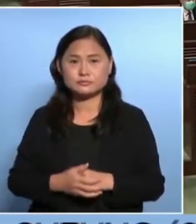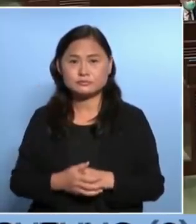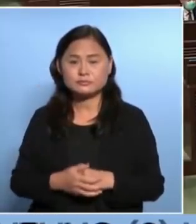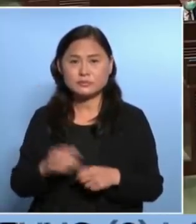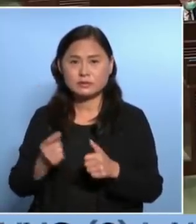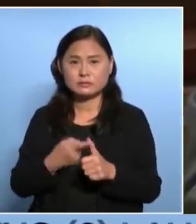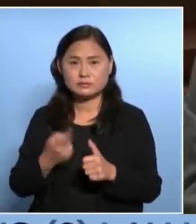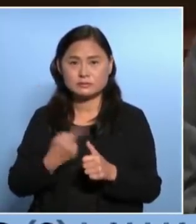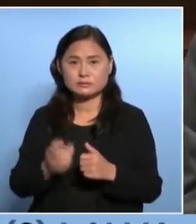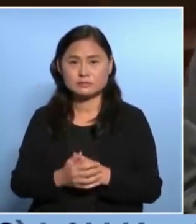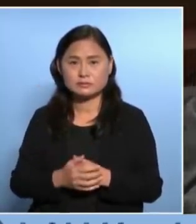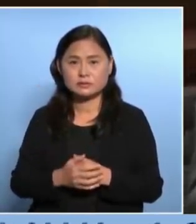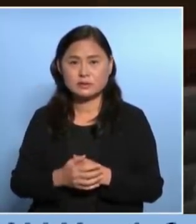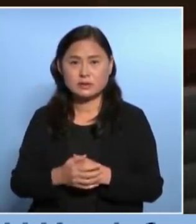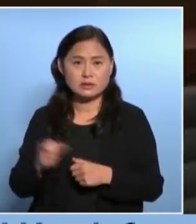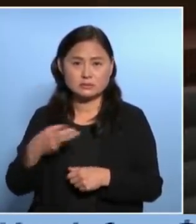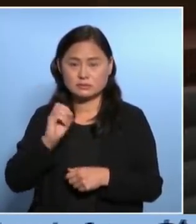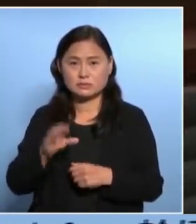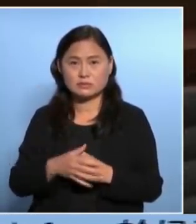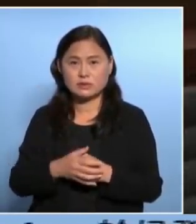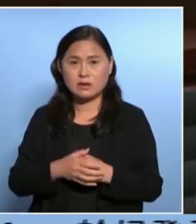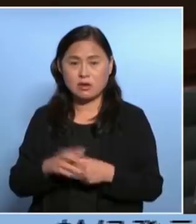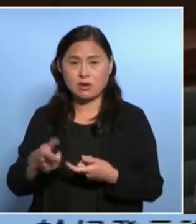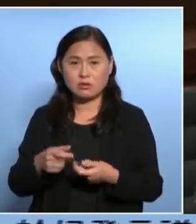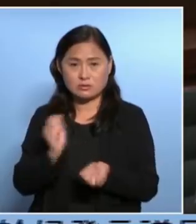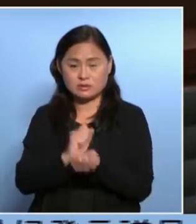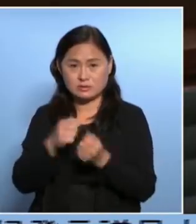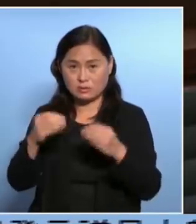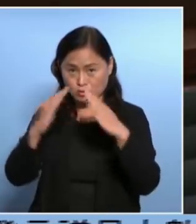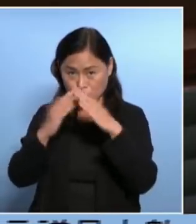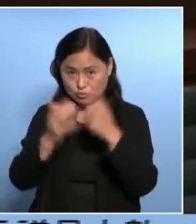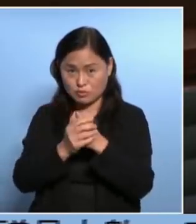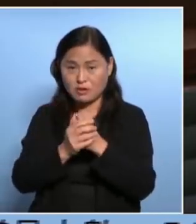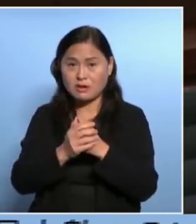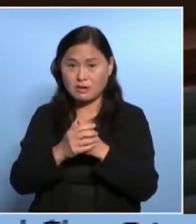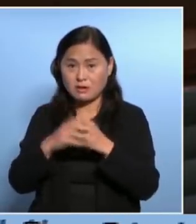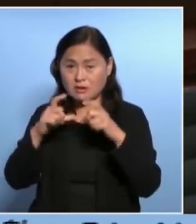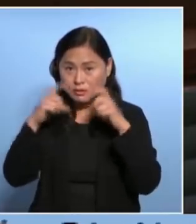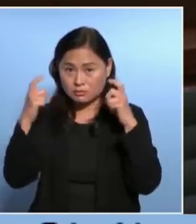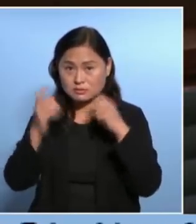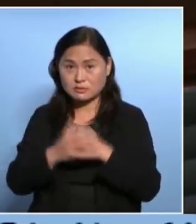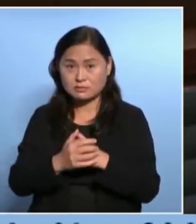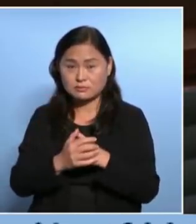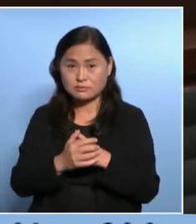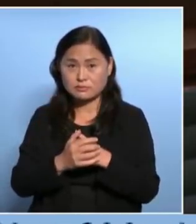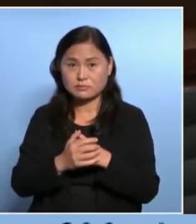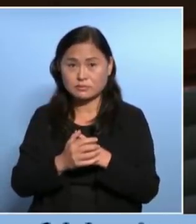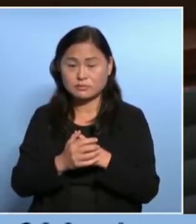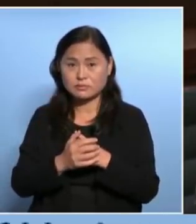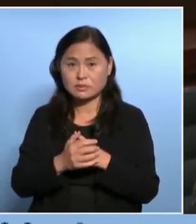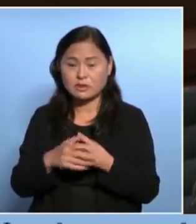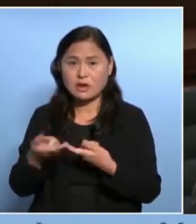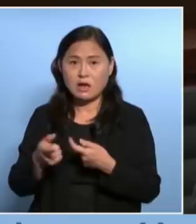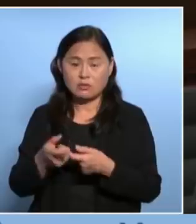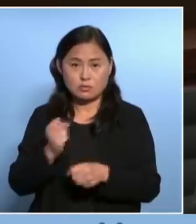首先我想一再重申，在那個懲教署那個口罩的生產那裡，它是基本上是提供給政